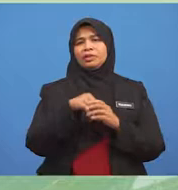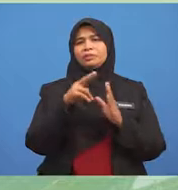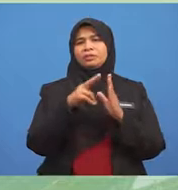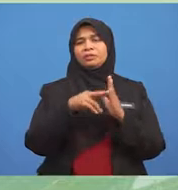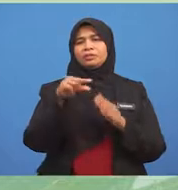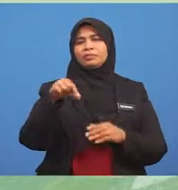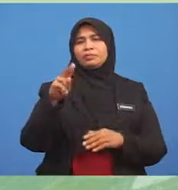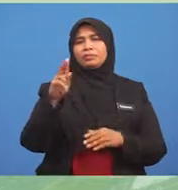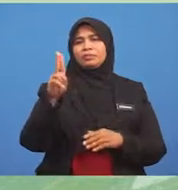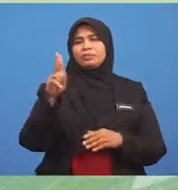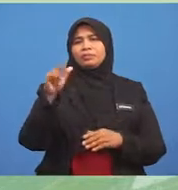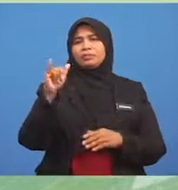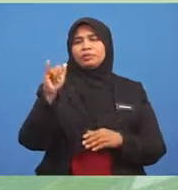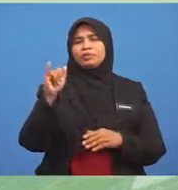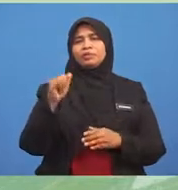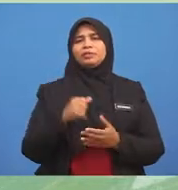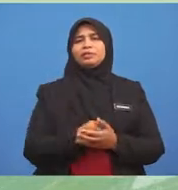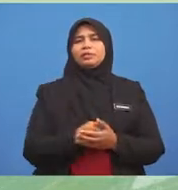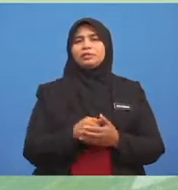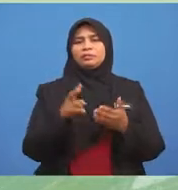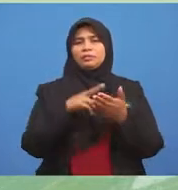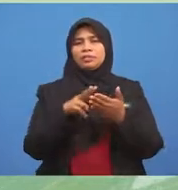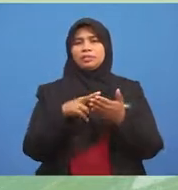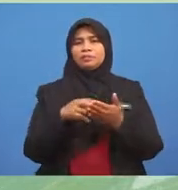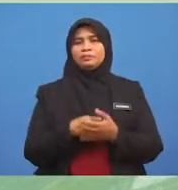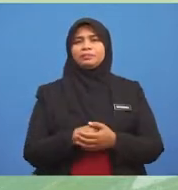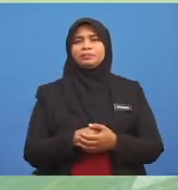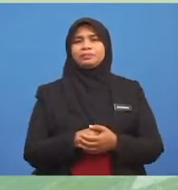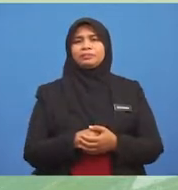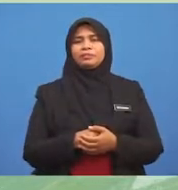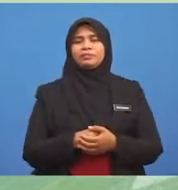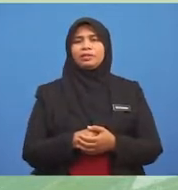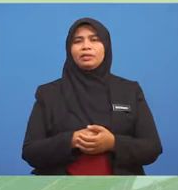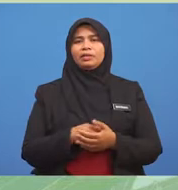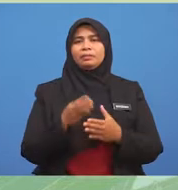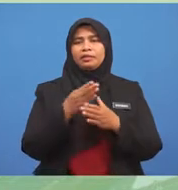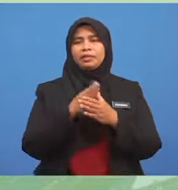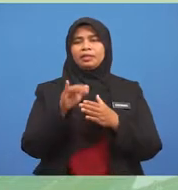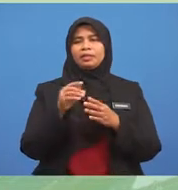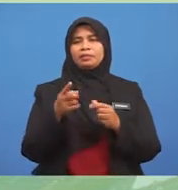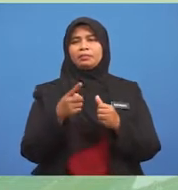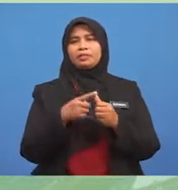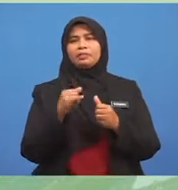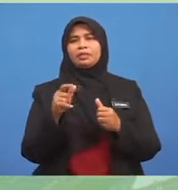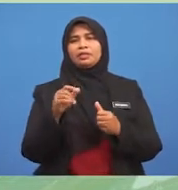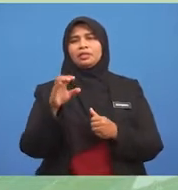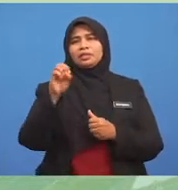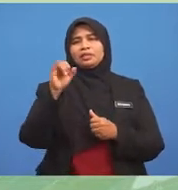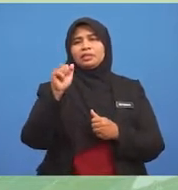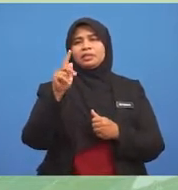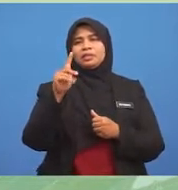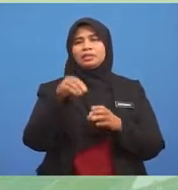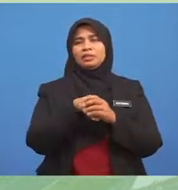rukun qauli, iaitu rukun bacaan solat. Kategori yang pertama, syak dalam rukun